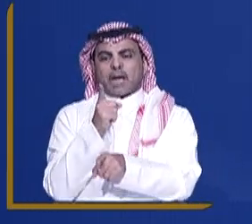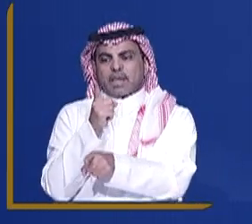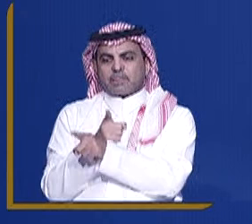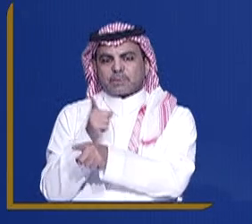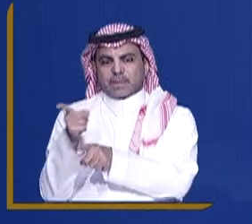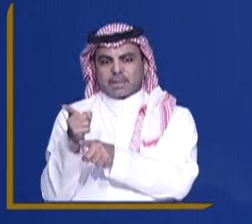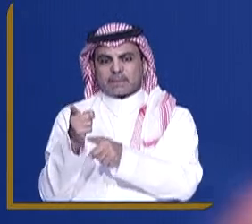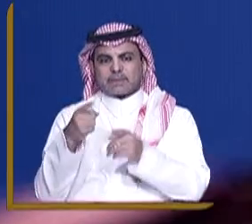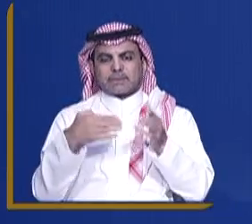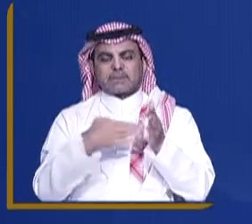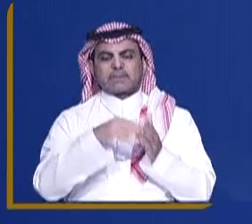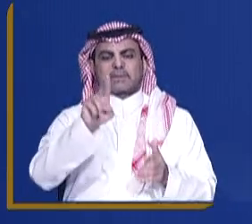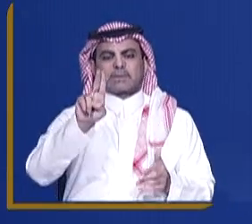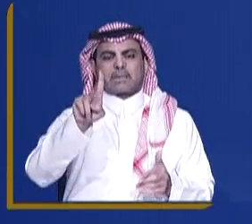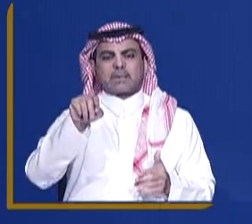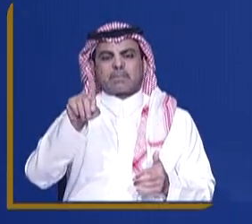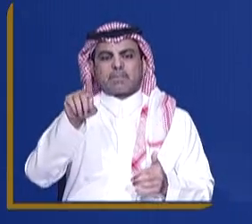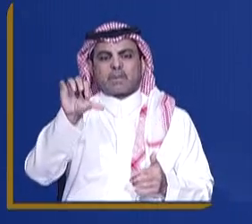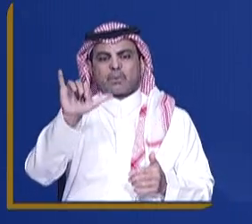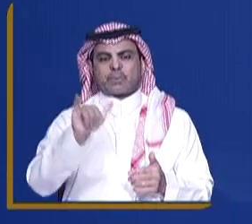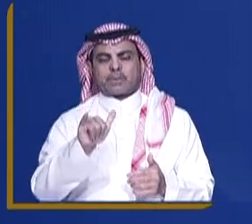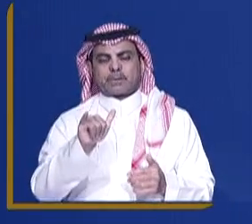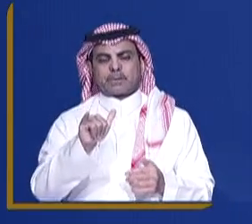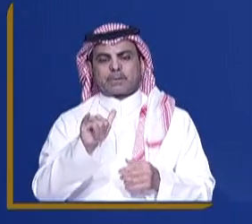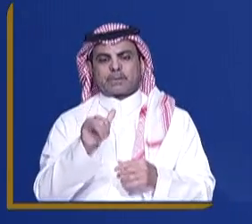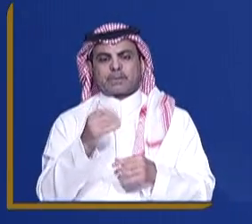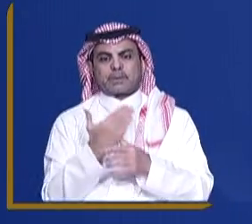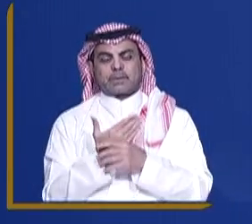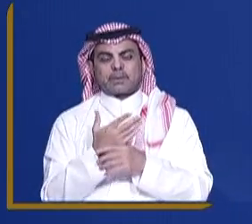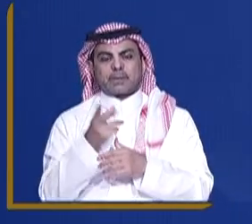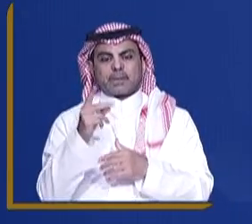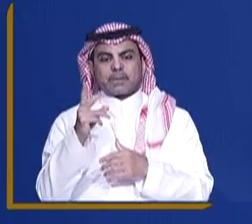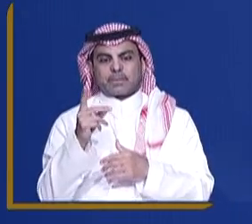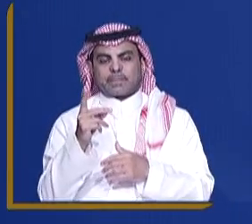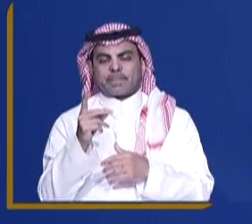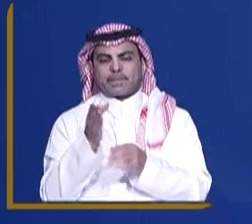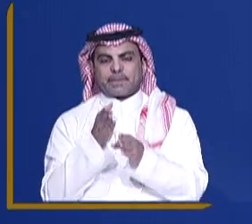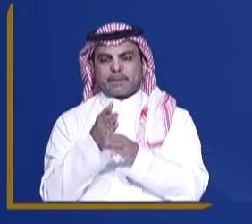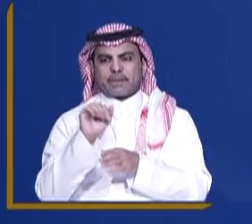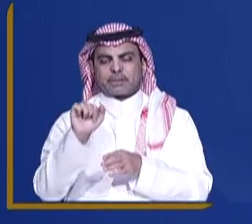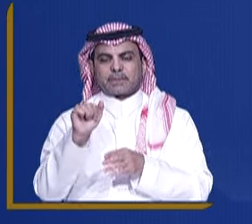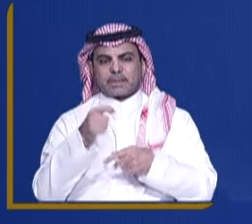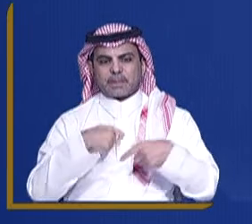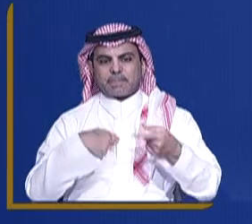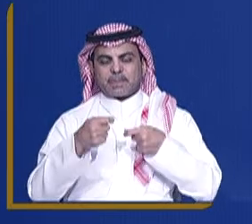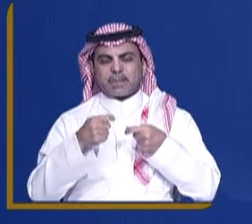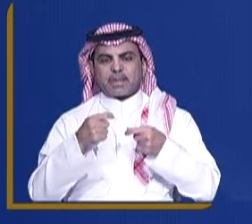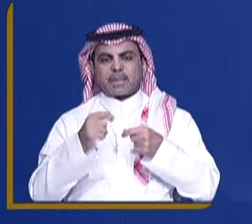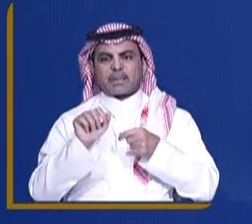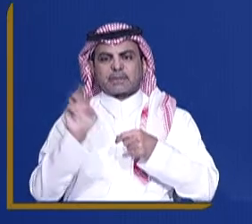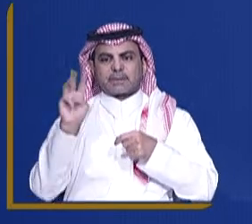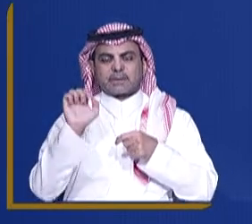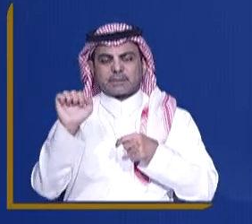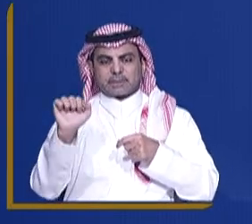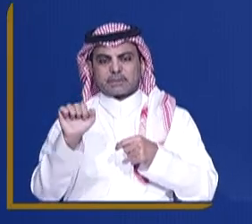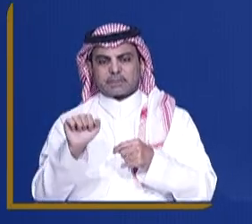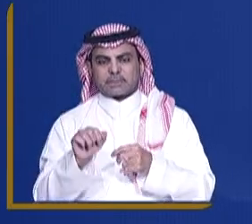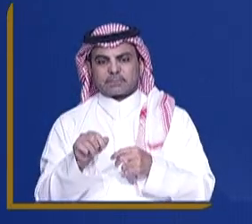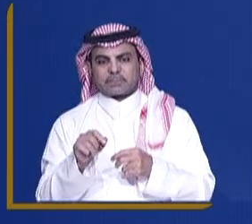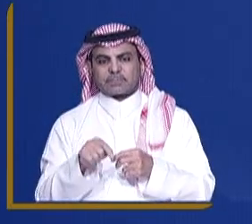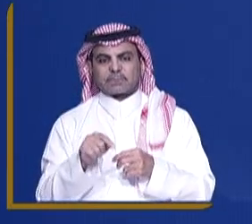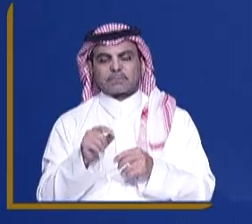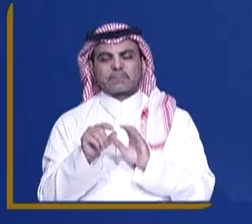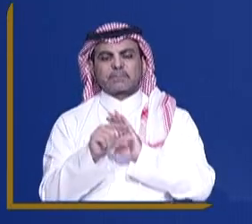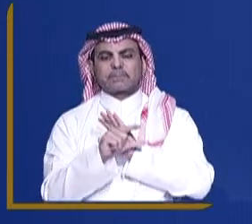والتخصصات، هذا أعتقد مهم جدا بالنسبة لنا. أما ما يخص للاستثمار والقطاع الخاص، طبعا هذا